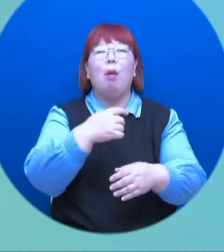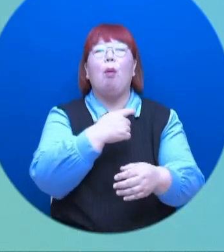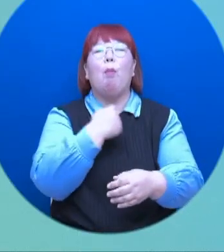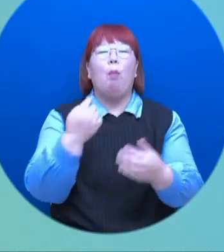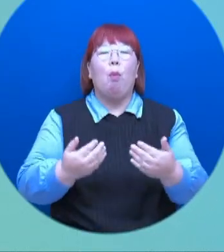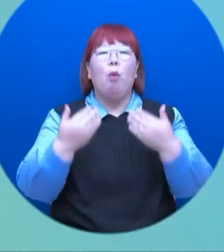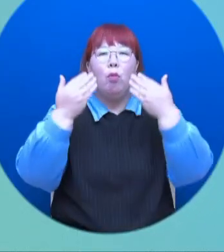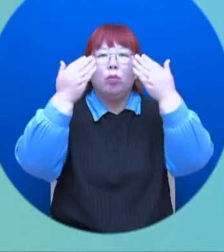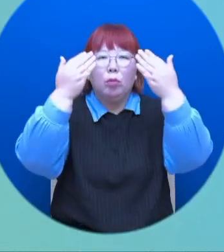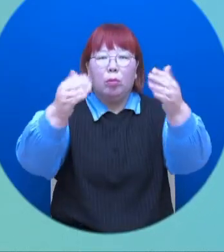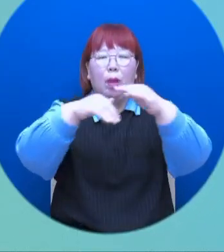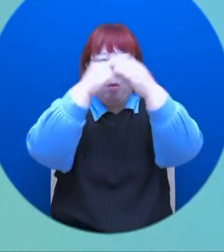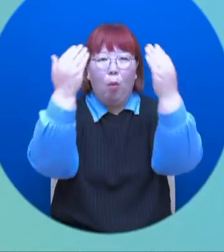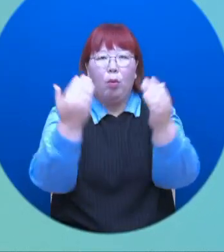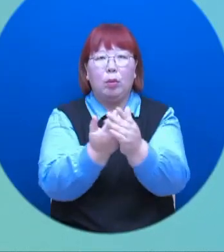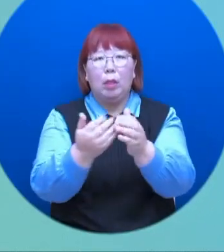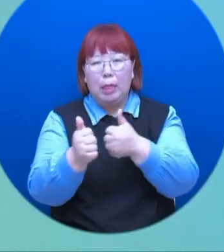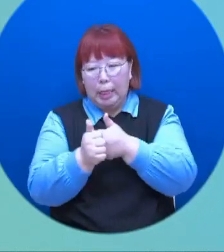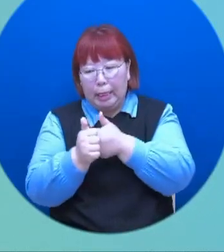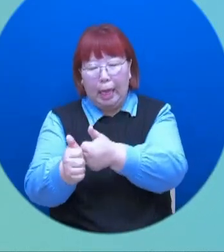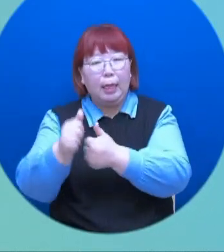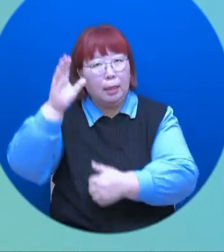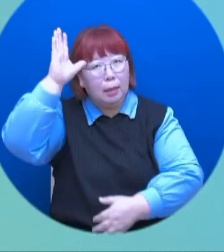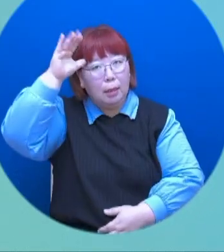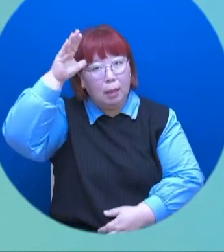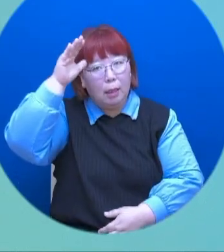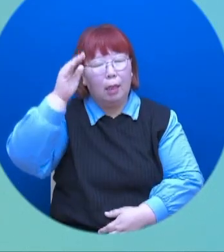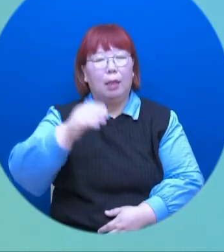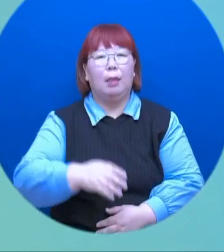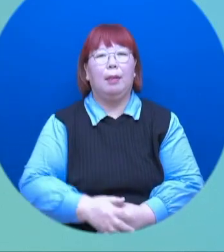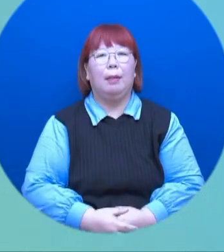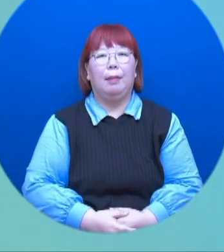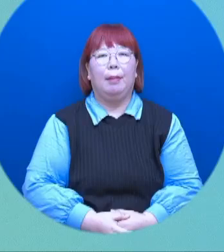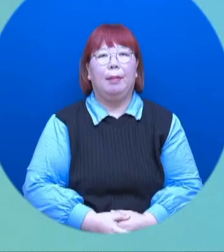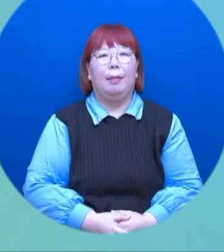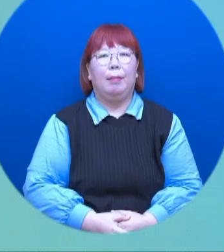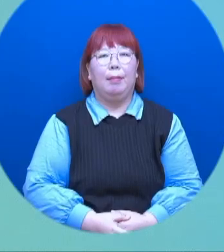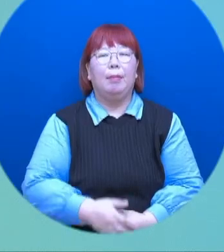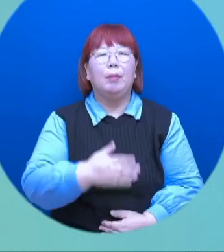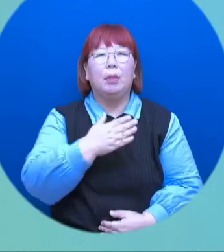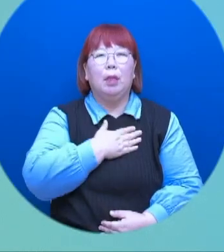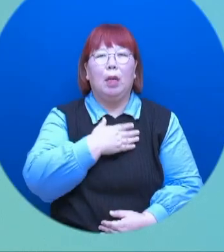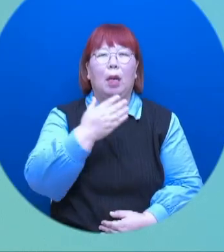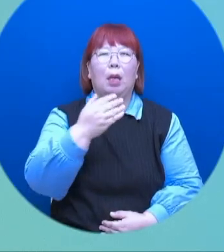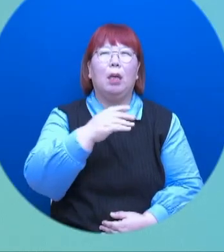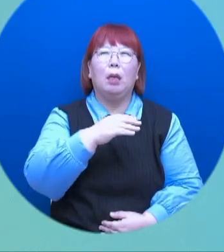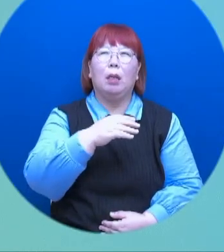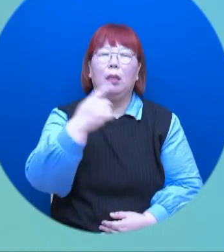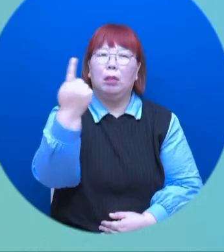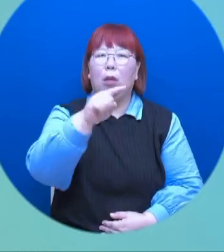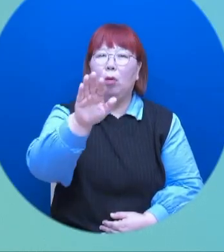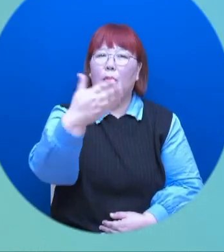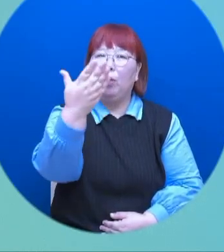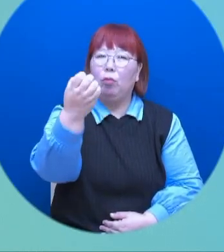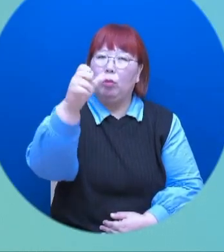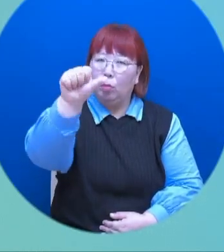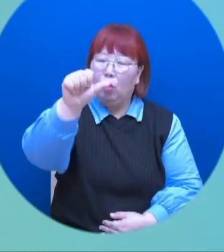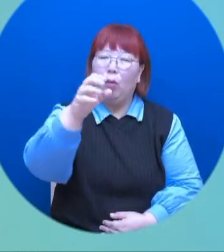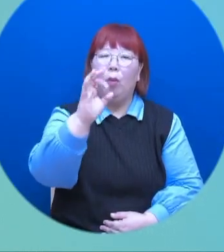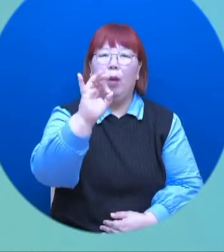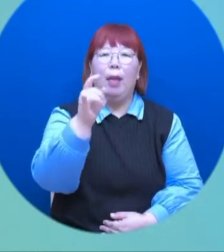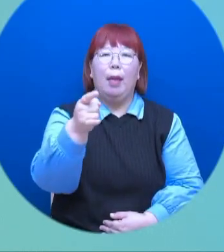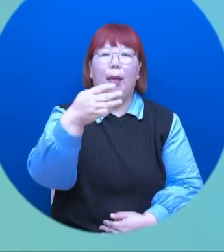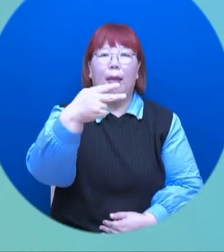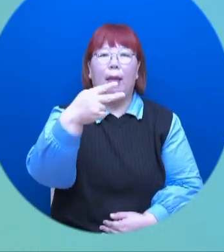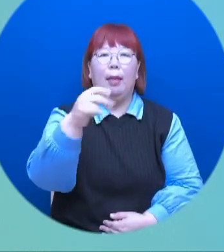온전히 따르는 그것이 강아지다. 그 얘기예요. 제가 95년도에 에딘버러에 갔는데